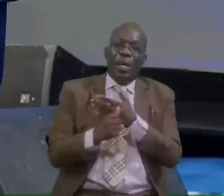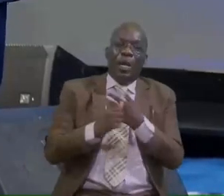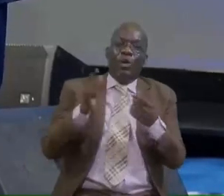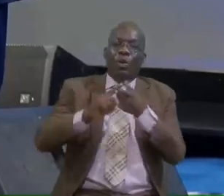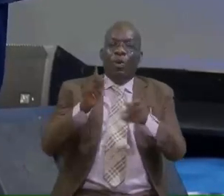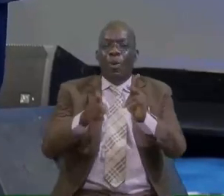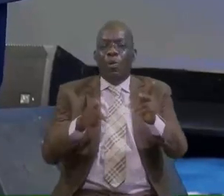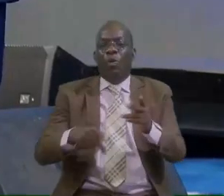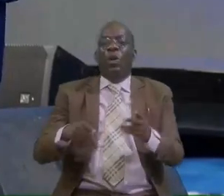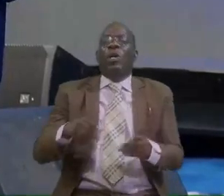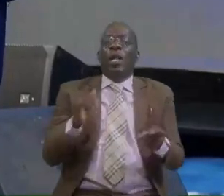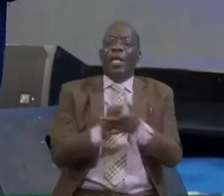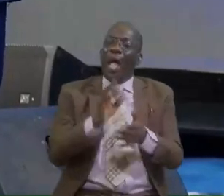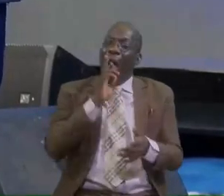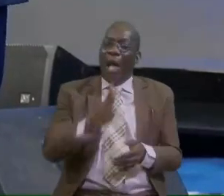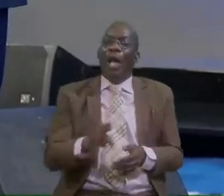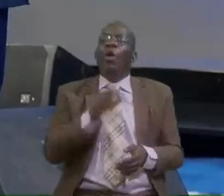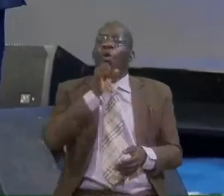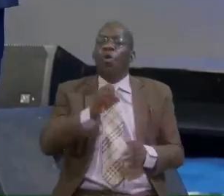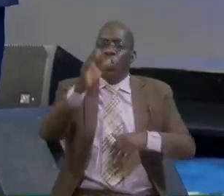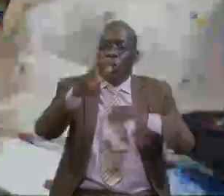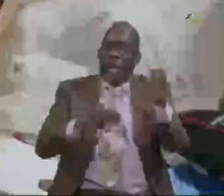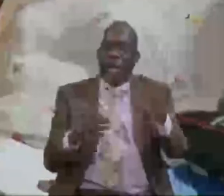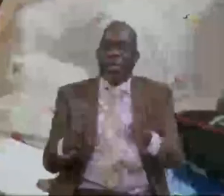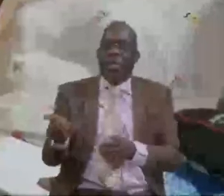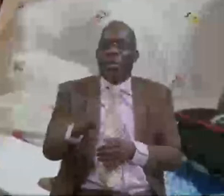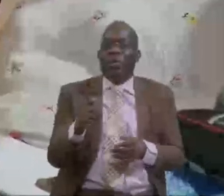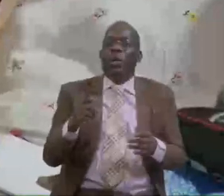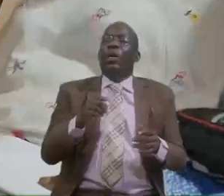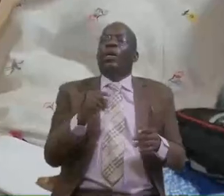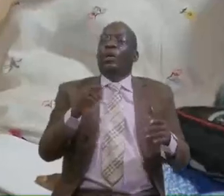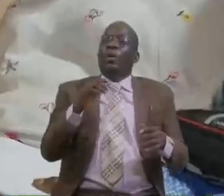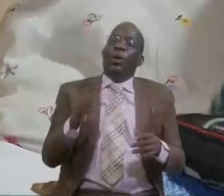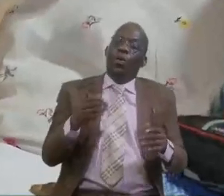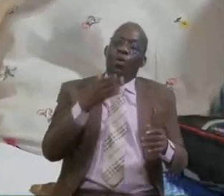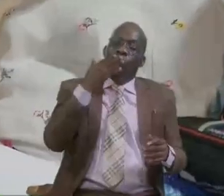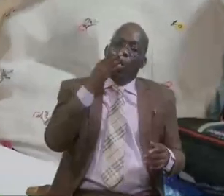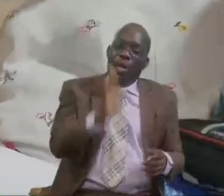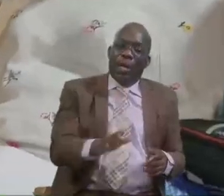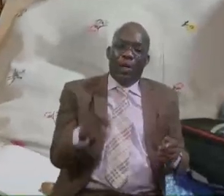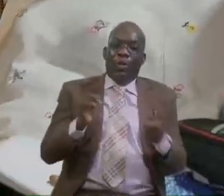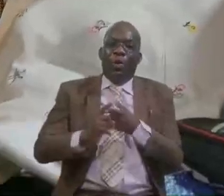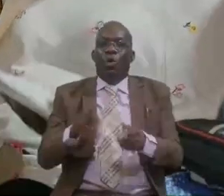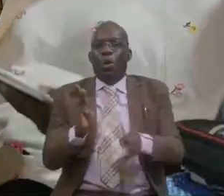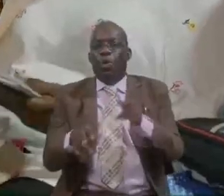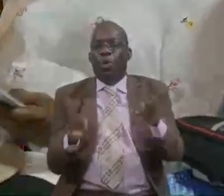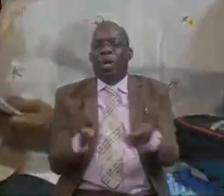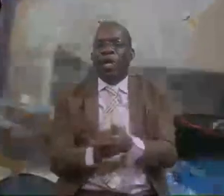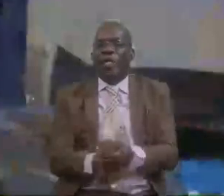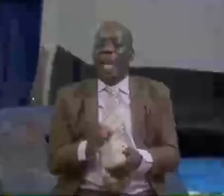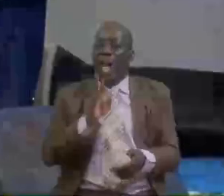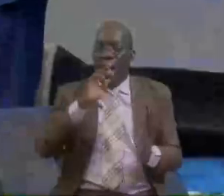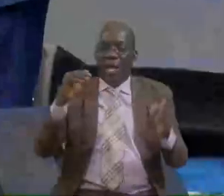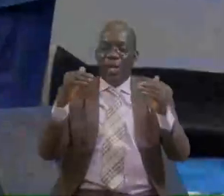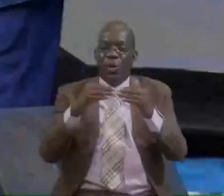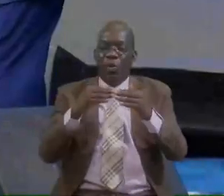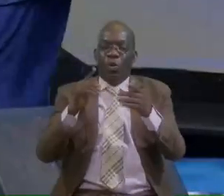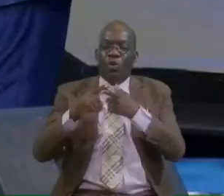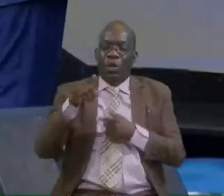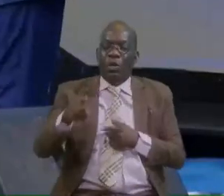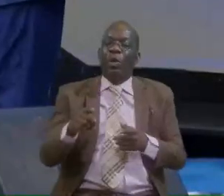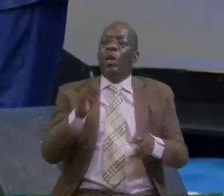lui, il a une terreur pour ceux qui sont de son âge, il a une terreur pour ceux qui